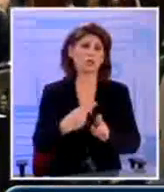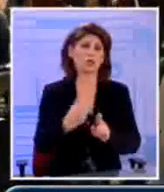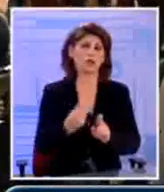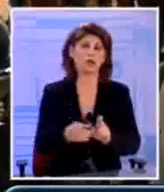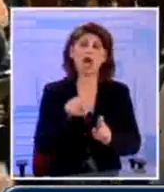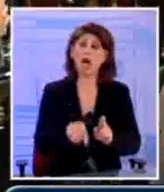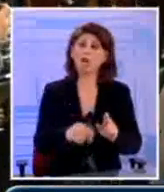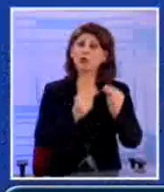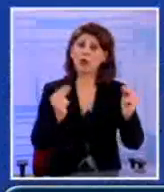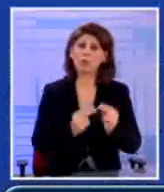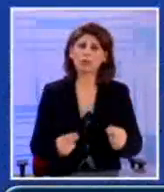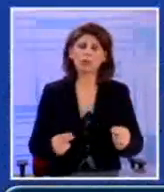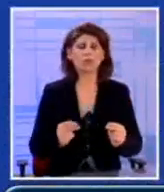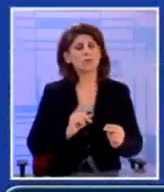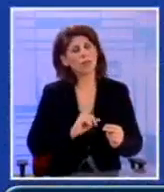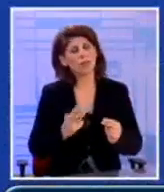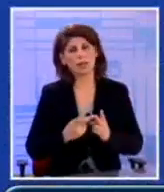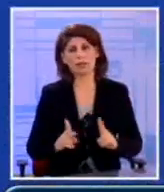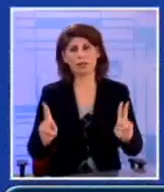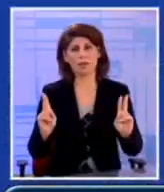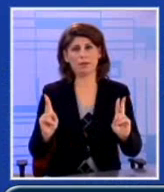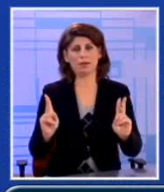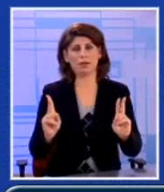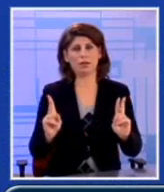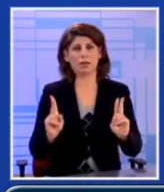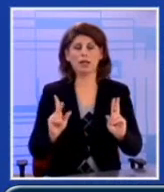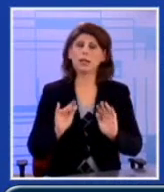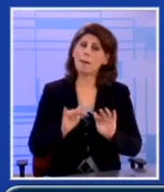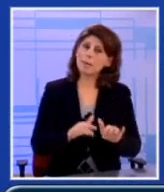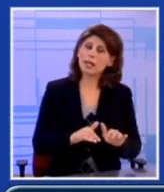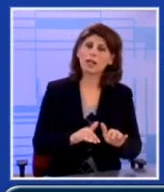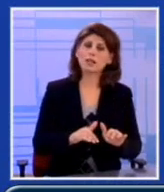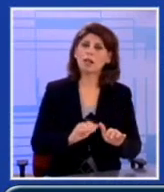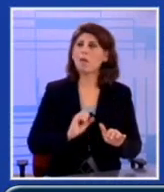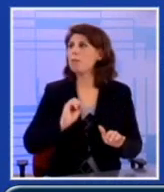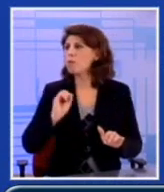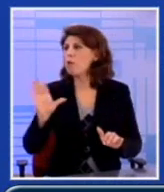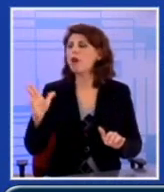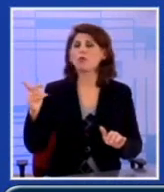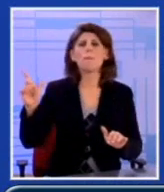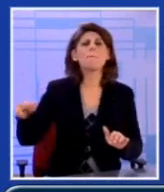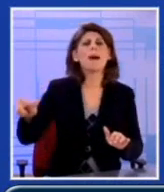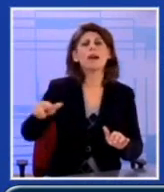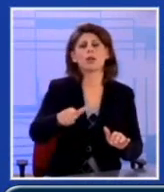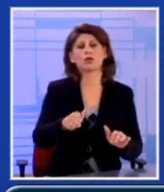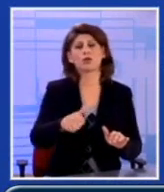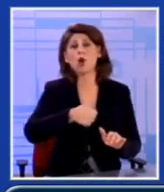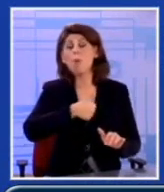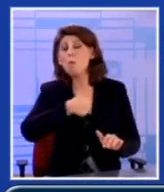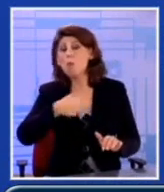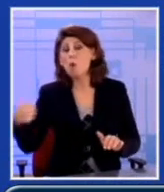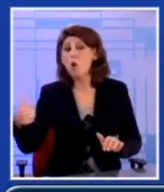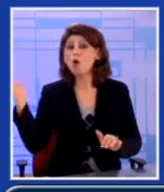το αποτέλεσμα δεν επιτρέπεται να επηρεάζεται από εξωγενείς παράγοντες παρά